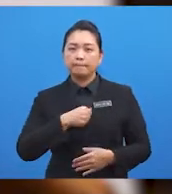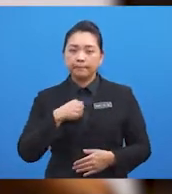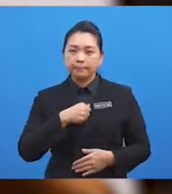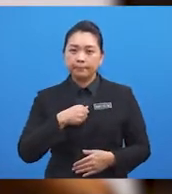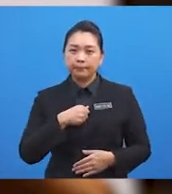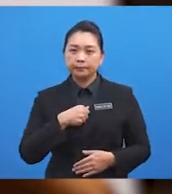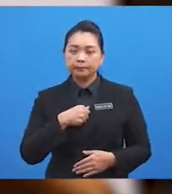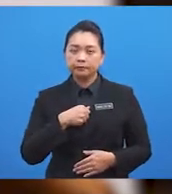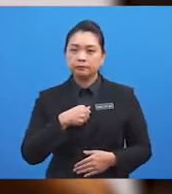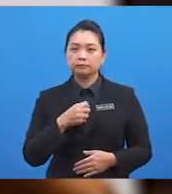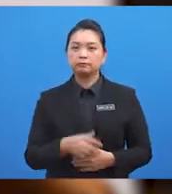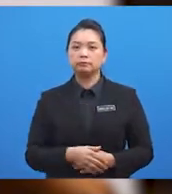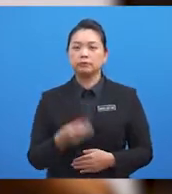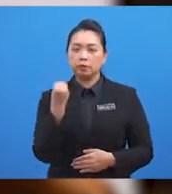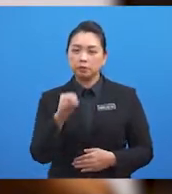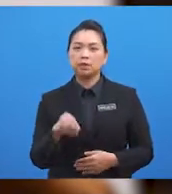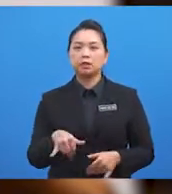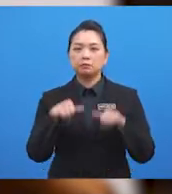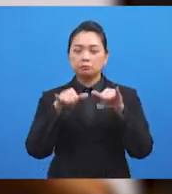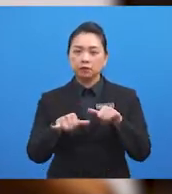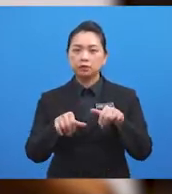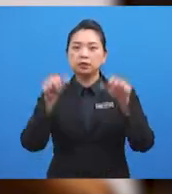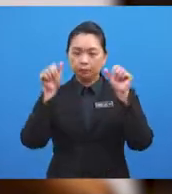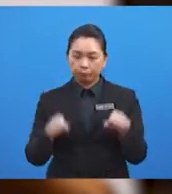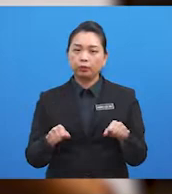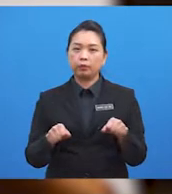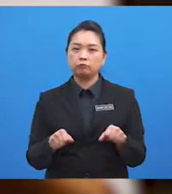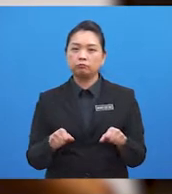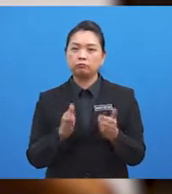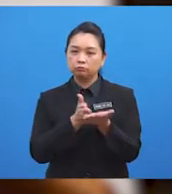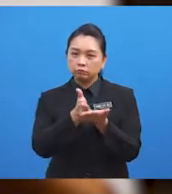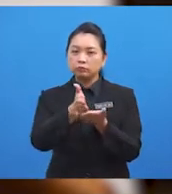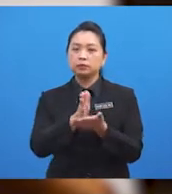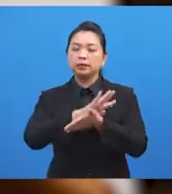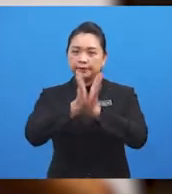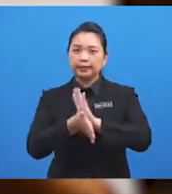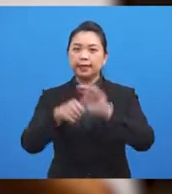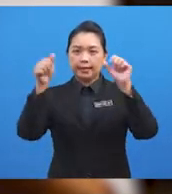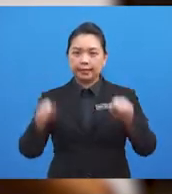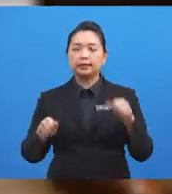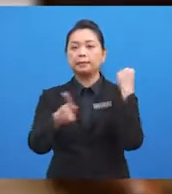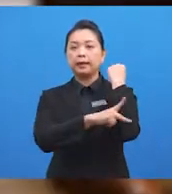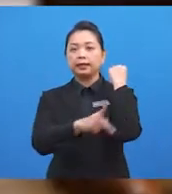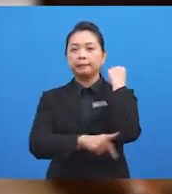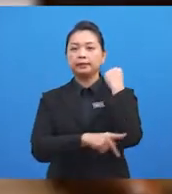jemaah pengampunan, mereka masih layak untuk terus menjadi ahli parlimen.